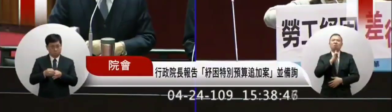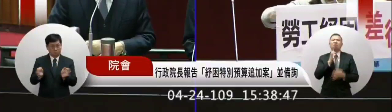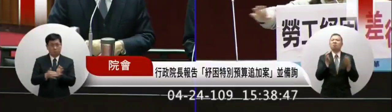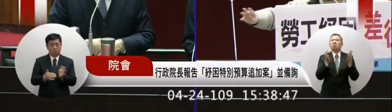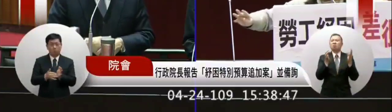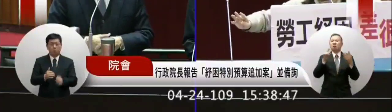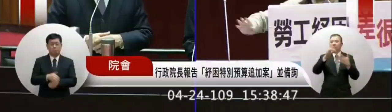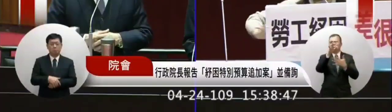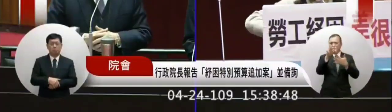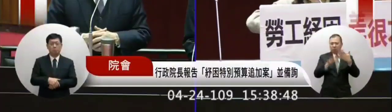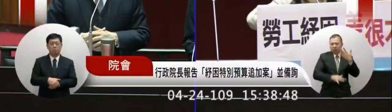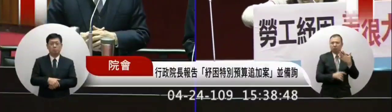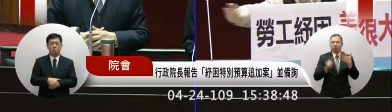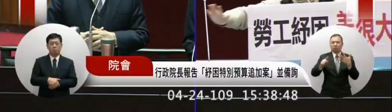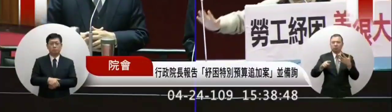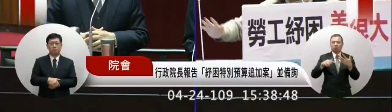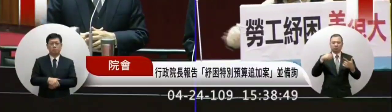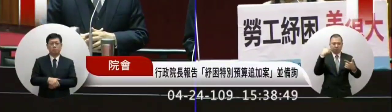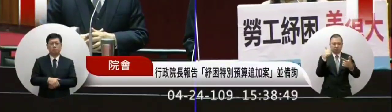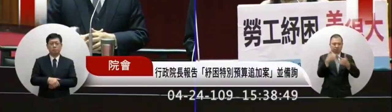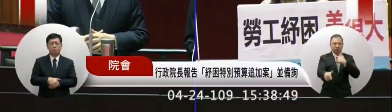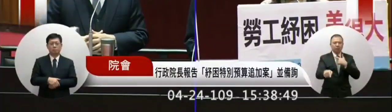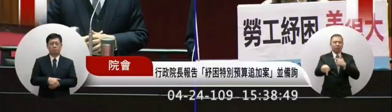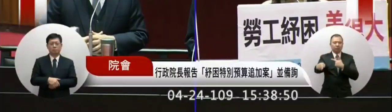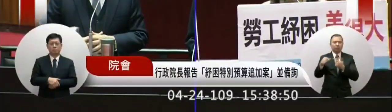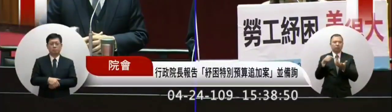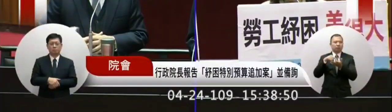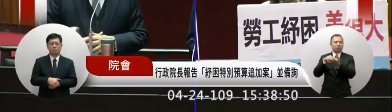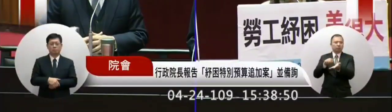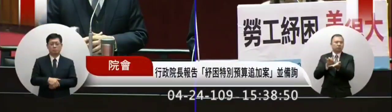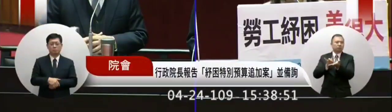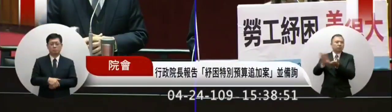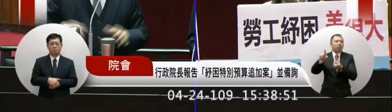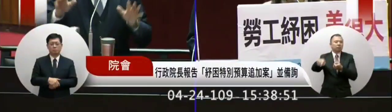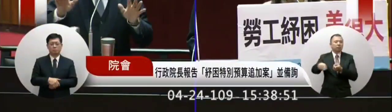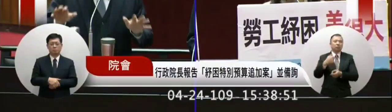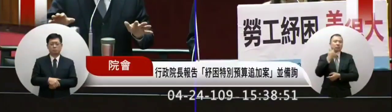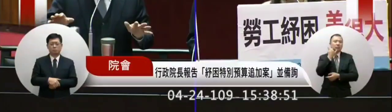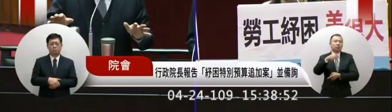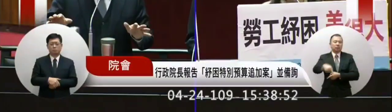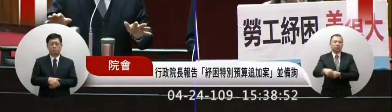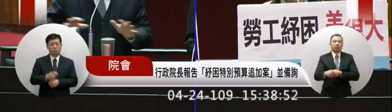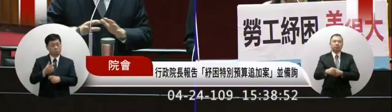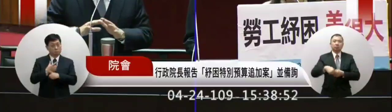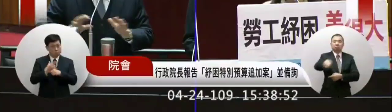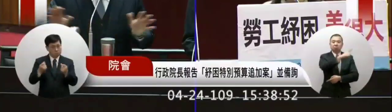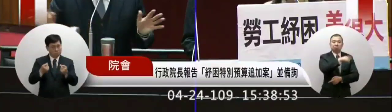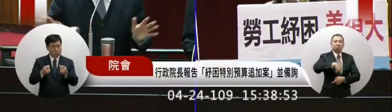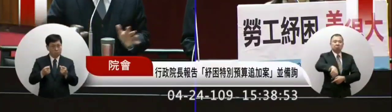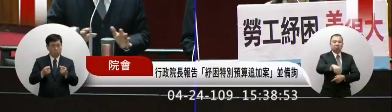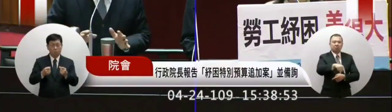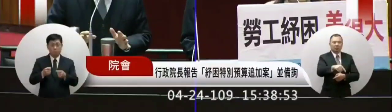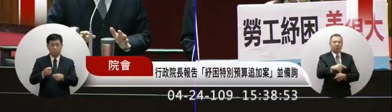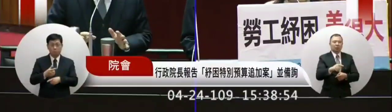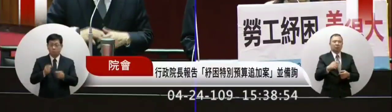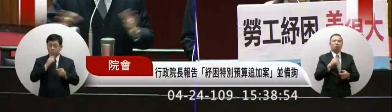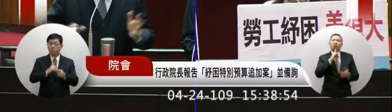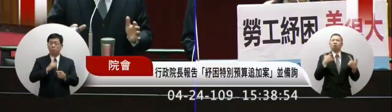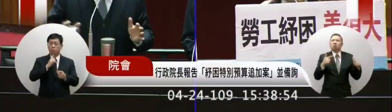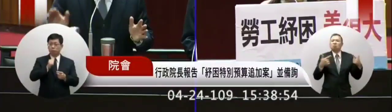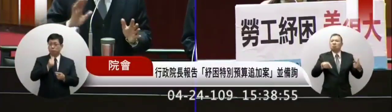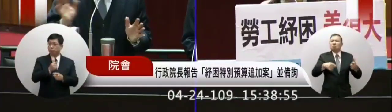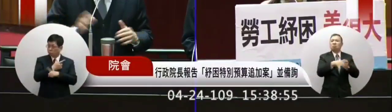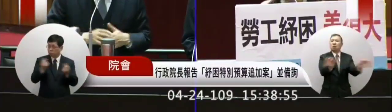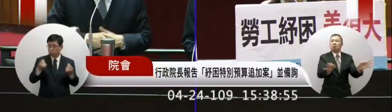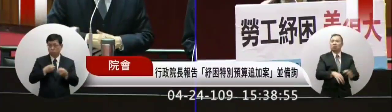下去了。 台复比较是一体做一个所谓的发现金，有没有可能？ 所谓 有没有考虑啦？ 五扣六补啦。